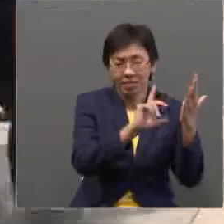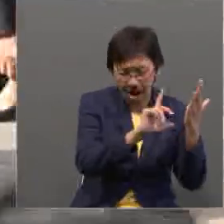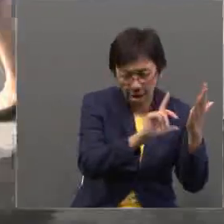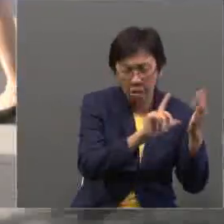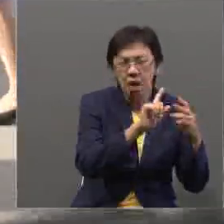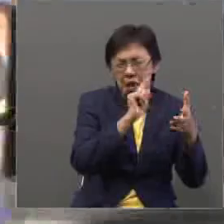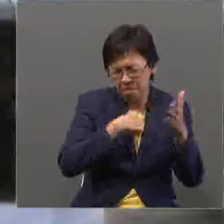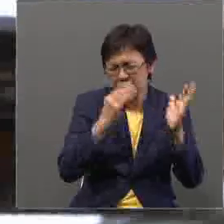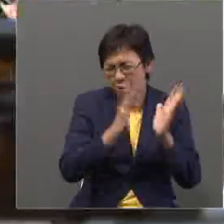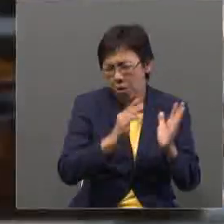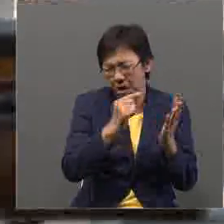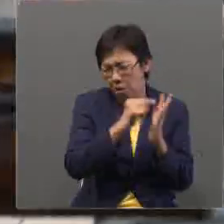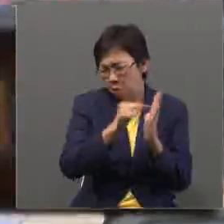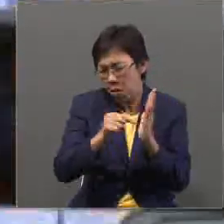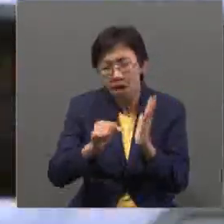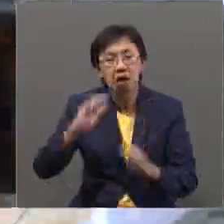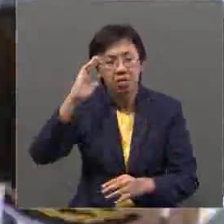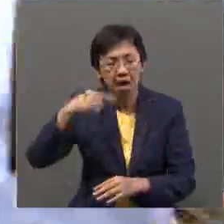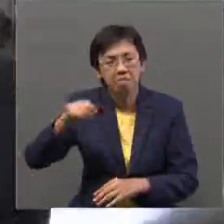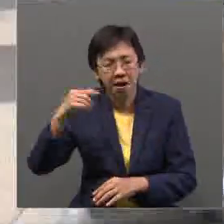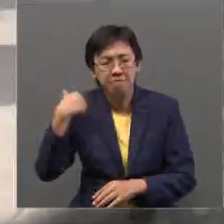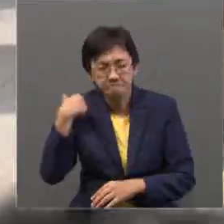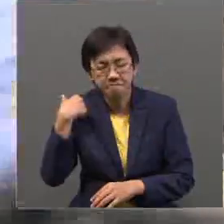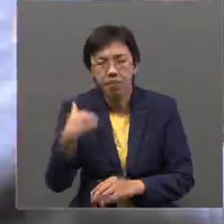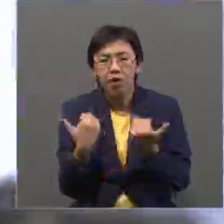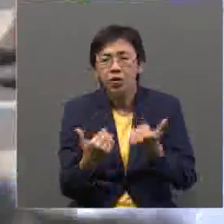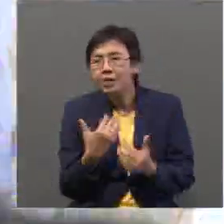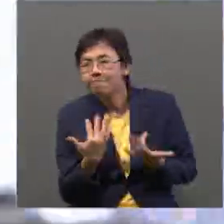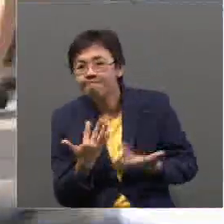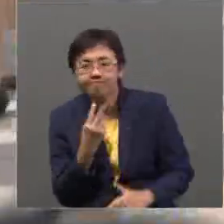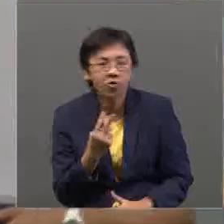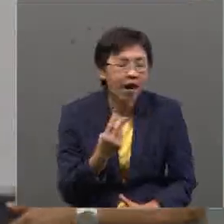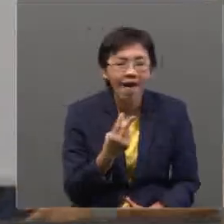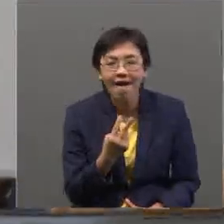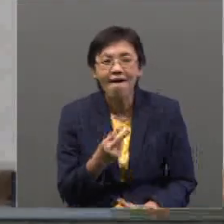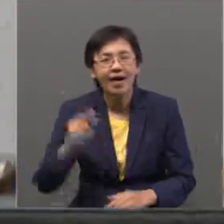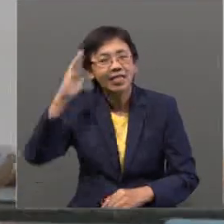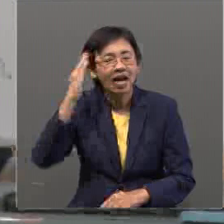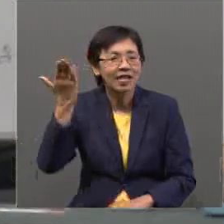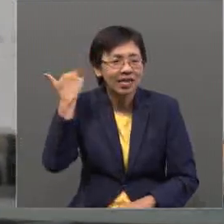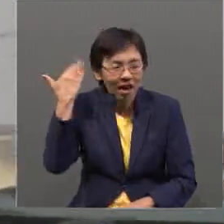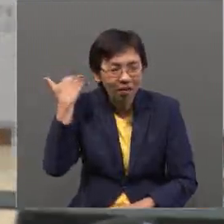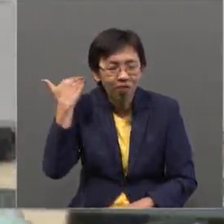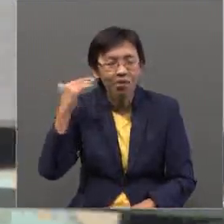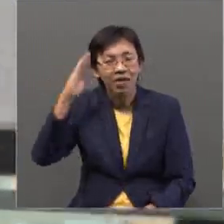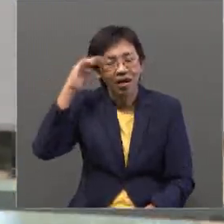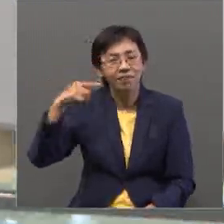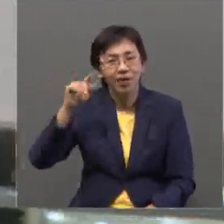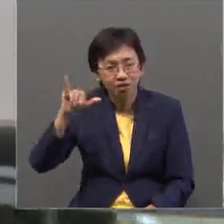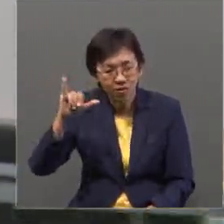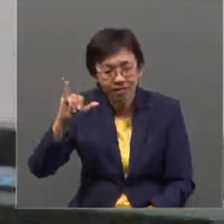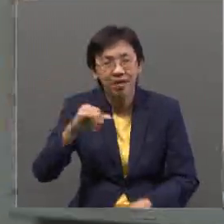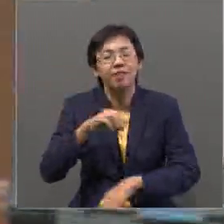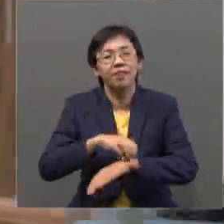คุณชูวิทย์บอกว่าทหารไปก่อนใครเลยวันนี้นักข่าวก็เลยรีบจ้องเลยถามบรรดาอดีตทหารถามพลเอกประยุทธ์ถาม